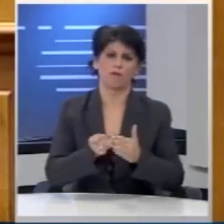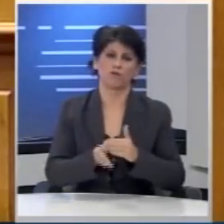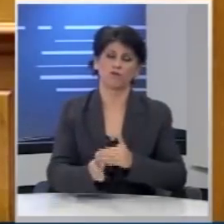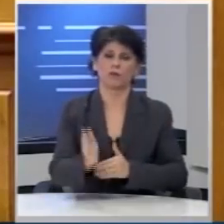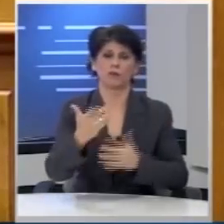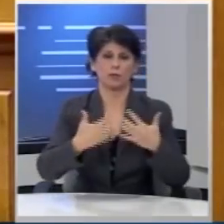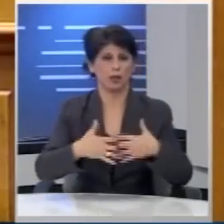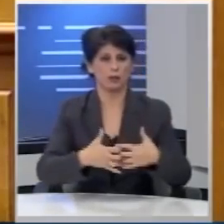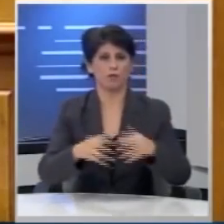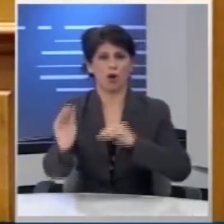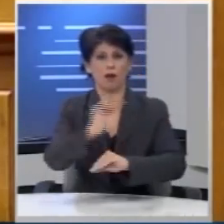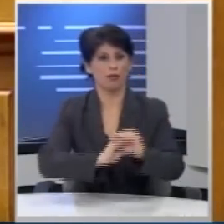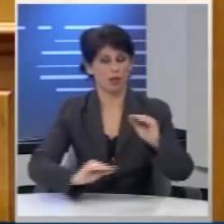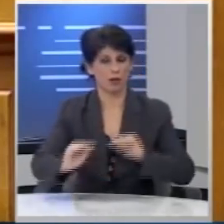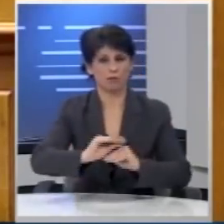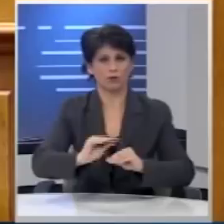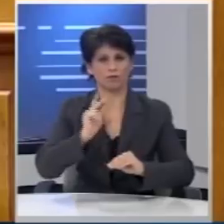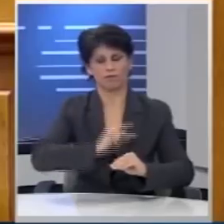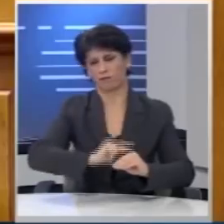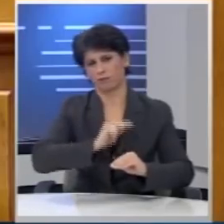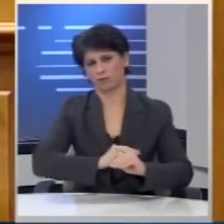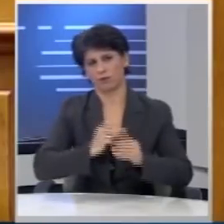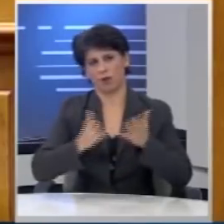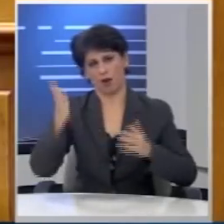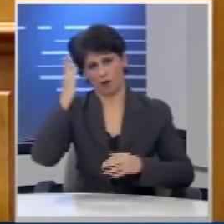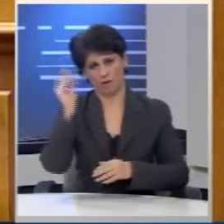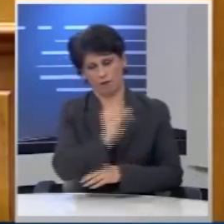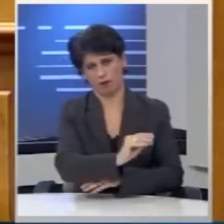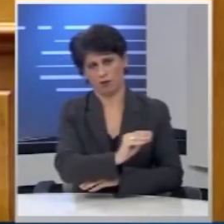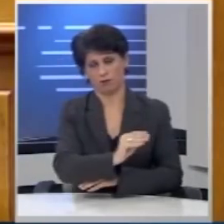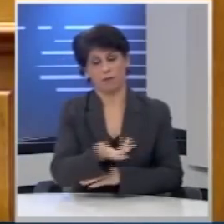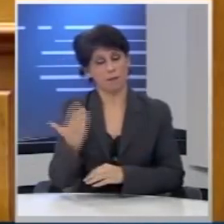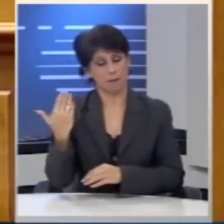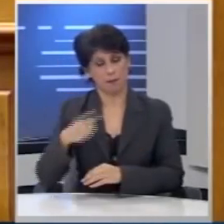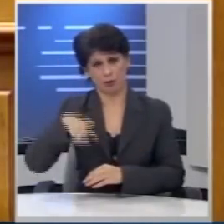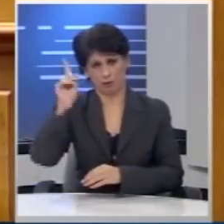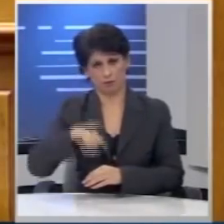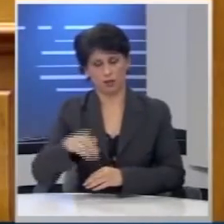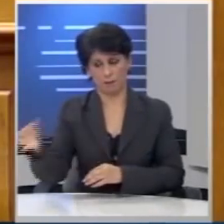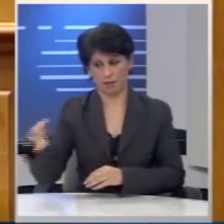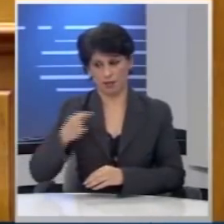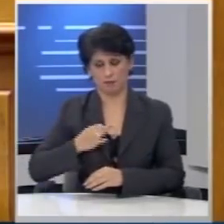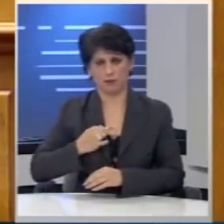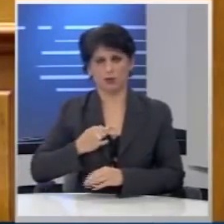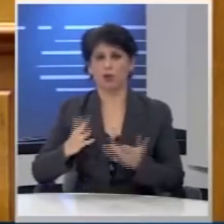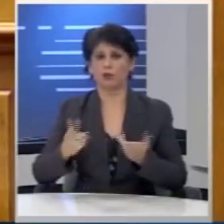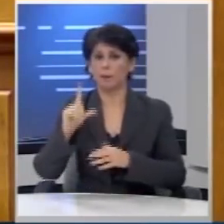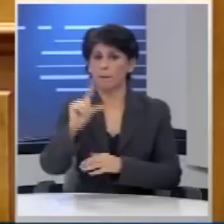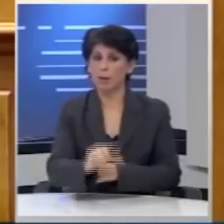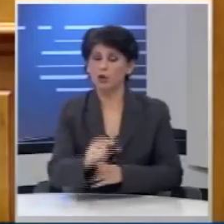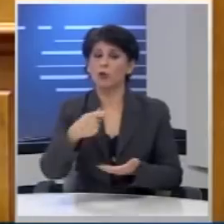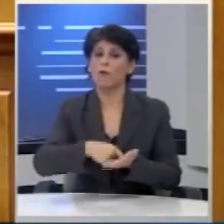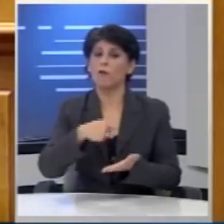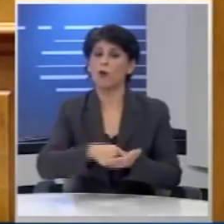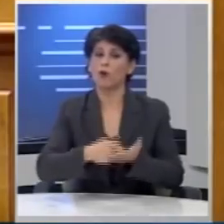μέσο μηχανισμό αναδιανομής προς όφελος του μεγάλου κεφαλαίου. Πριν από μερικές μέρες μας λέγατε πως μειώνεται